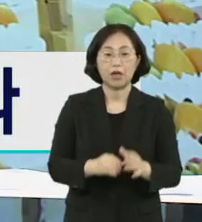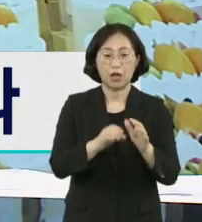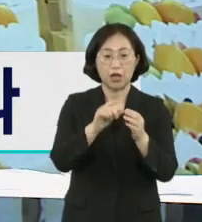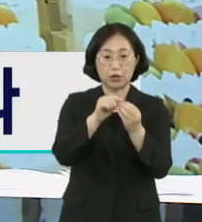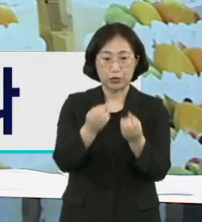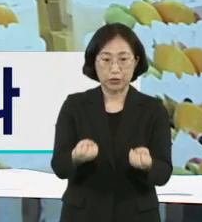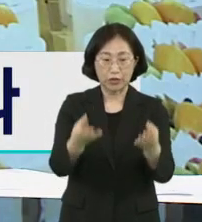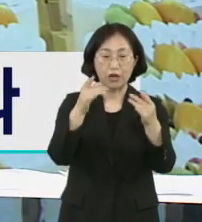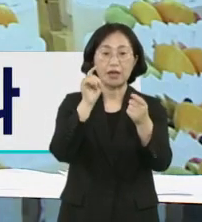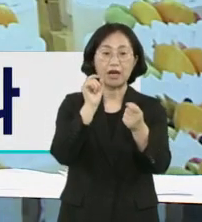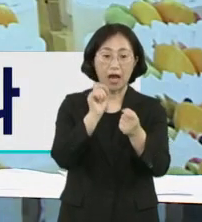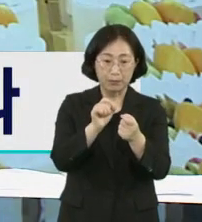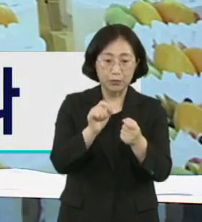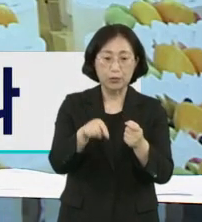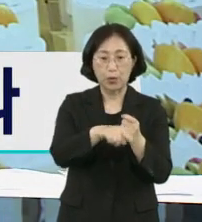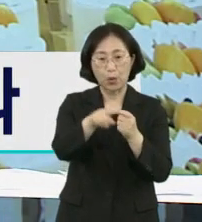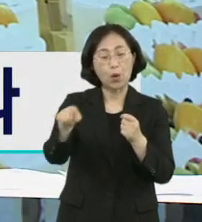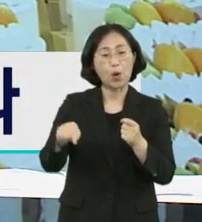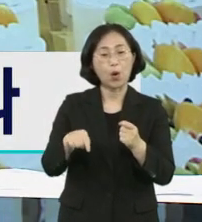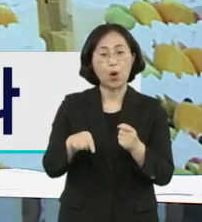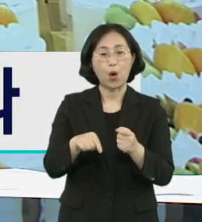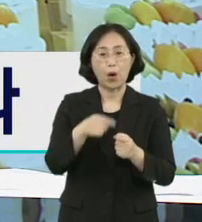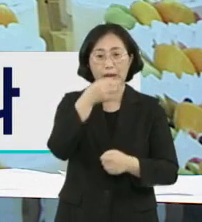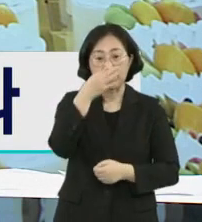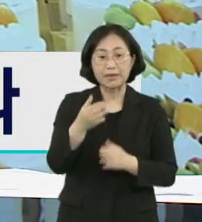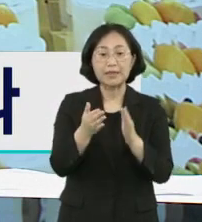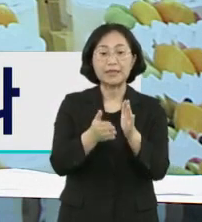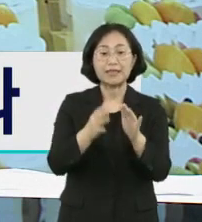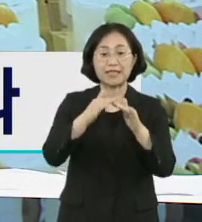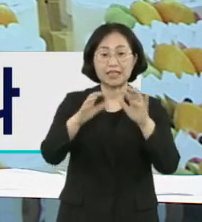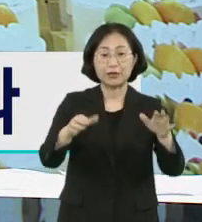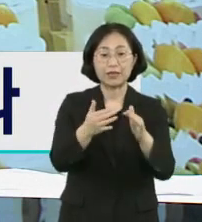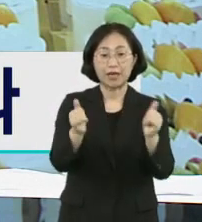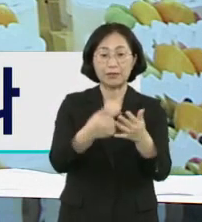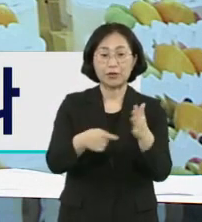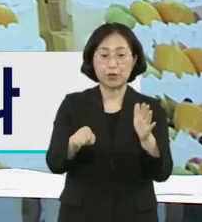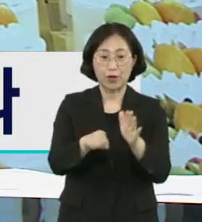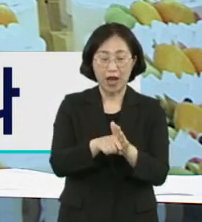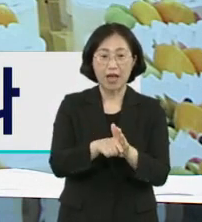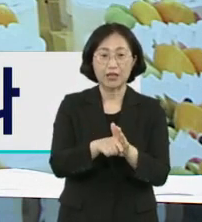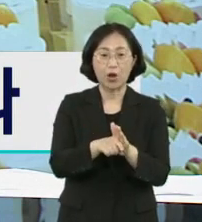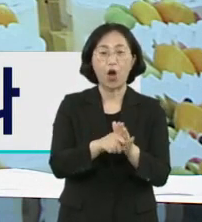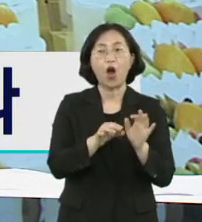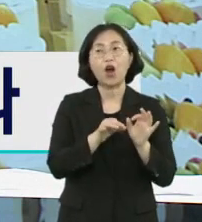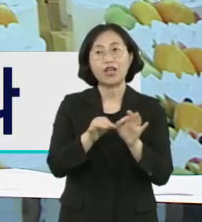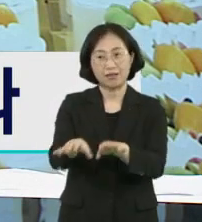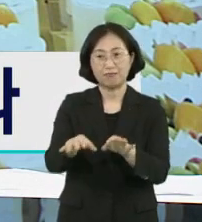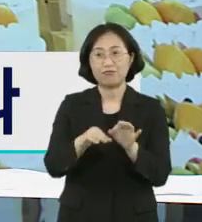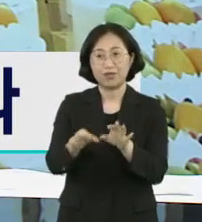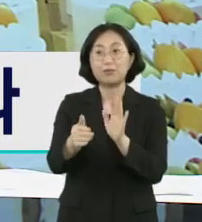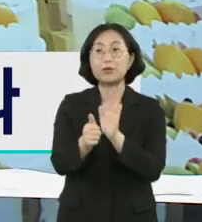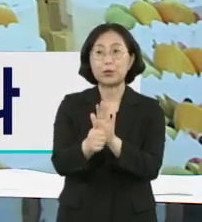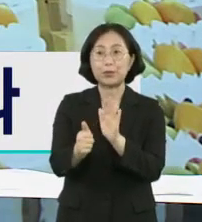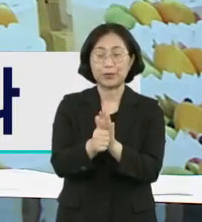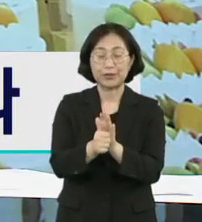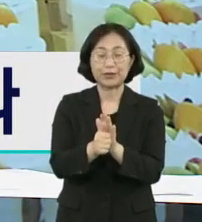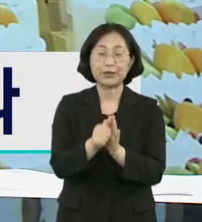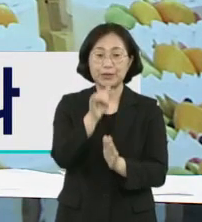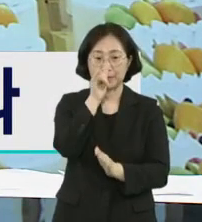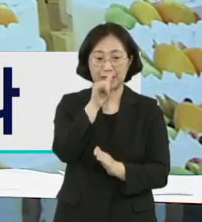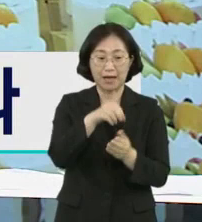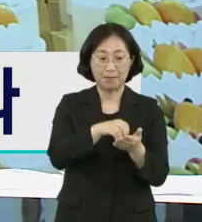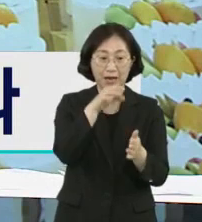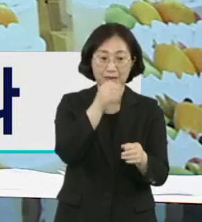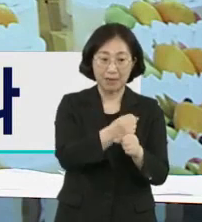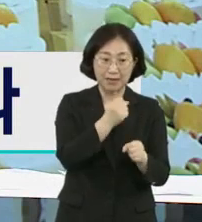추석을 앞두고 코로나19로 힘겨운 시기를 보내고 있는 이웃들을 위해 지역 곳곳에서 통 큰 기부가 잇따르고 있습니다.